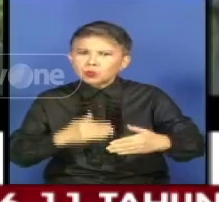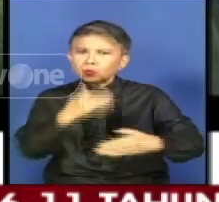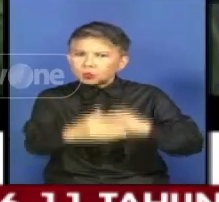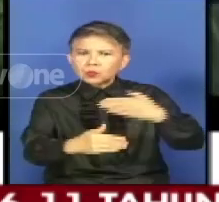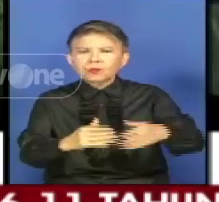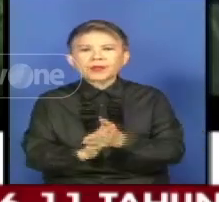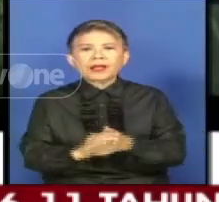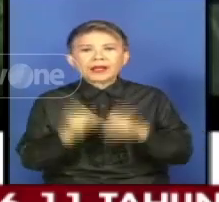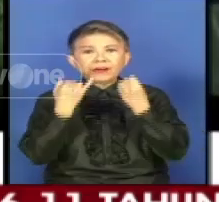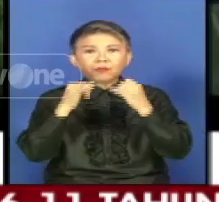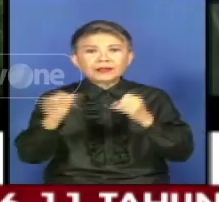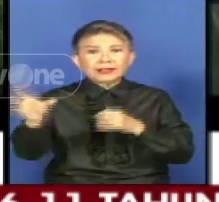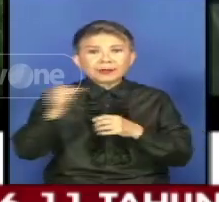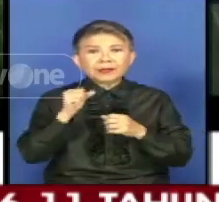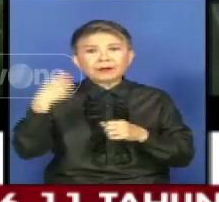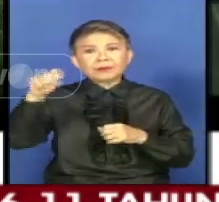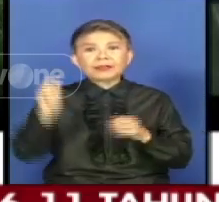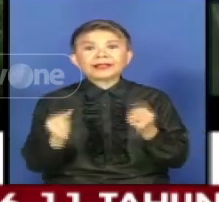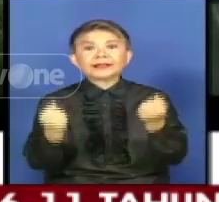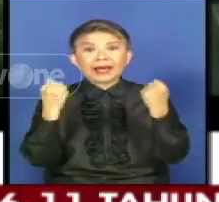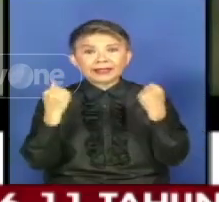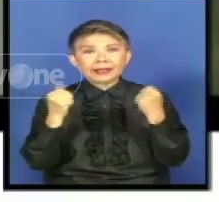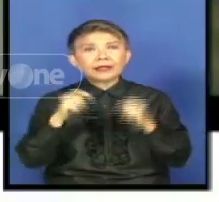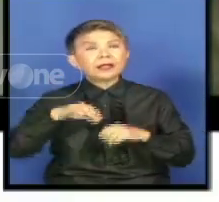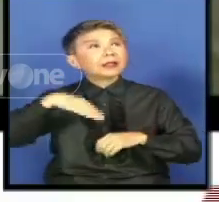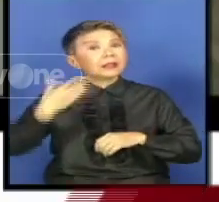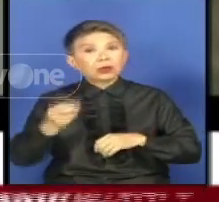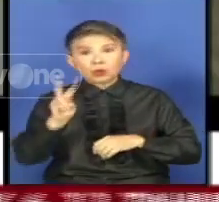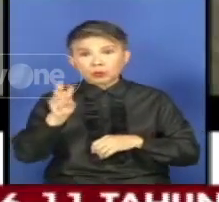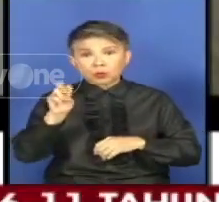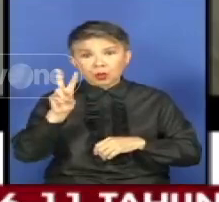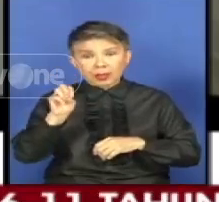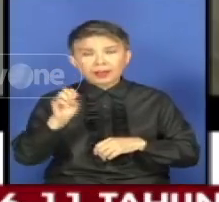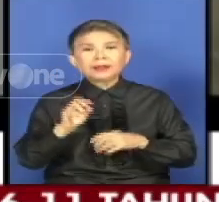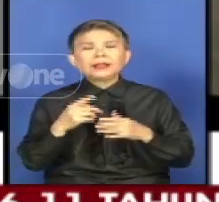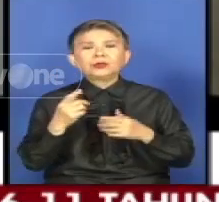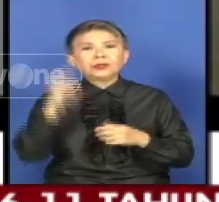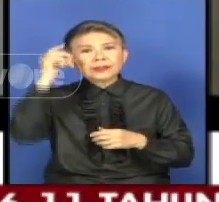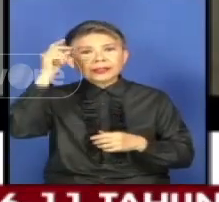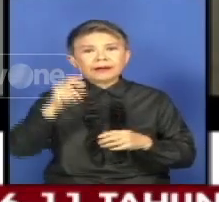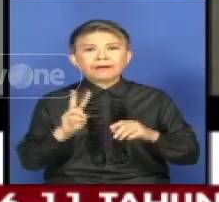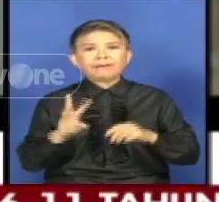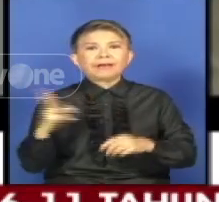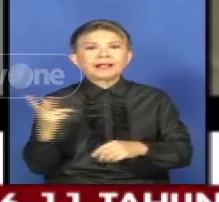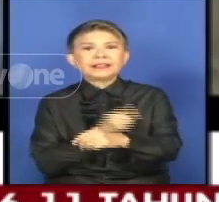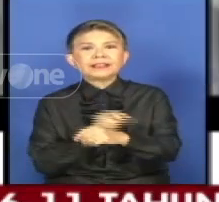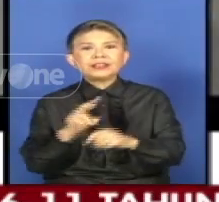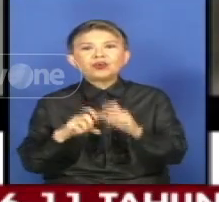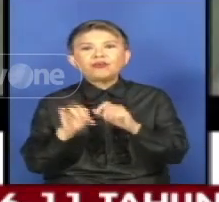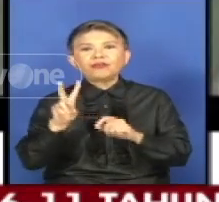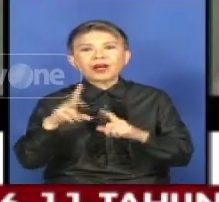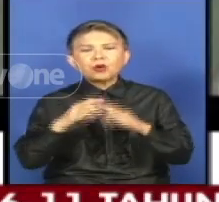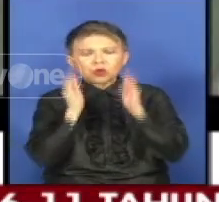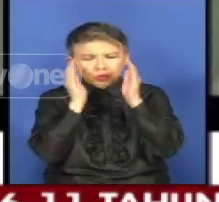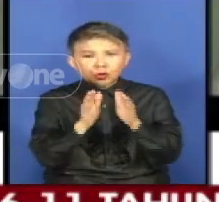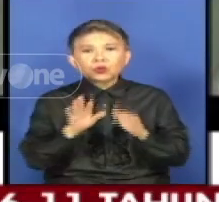berdasarkan informasi dari pihak Kementerian Kesehatan, nantinya pada tahun 2022 vaksin Sinovac ini hanya akan dikhususkan